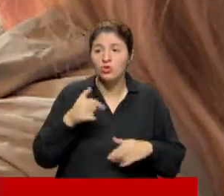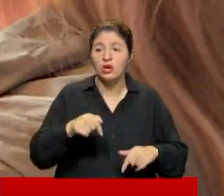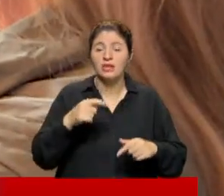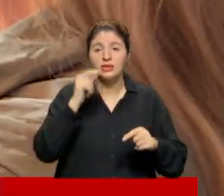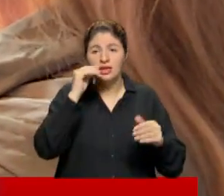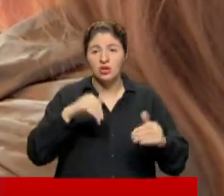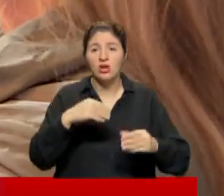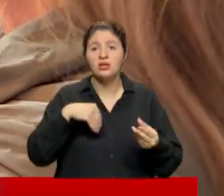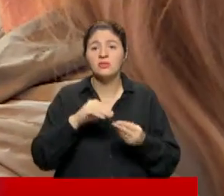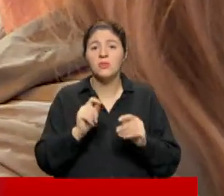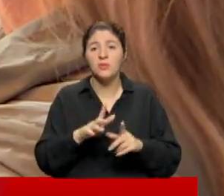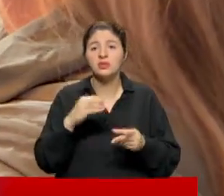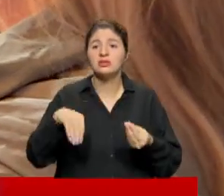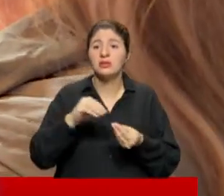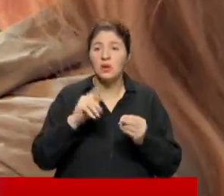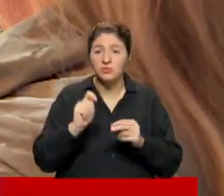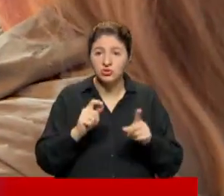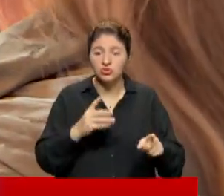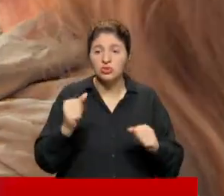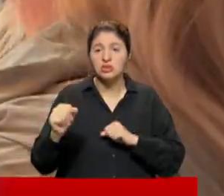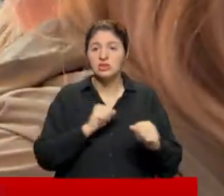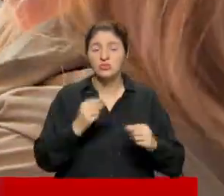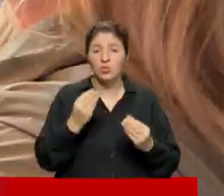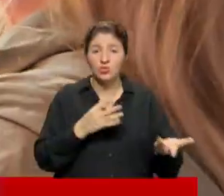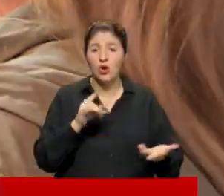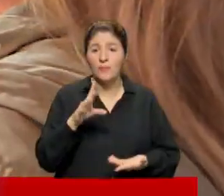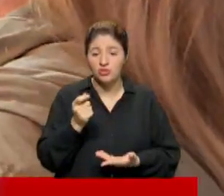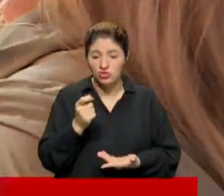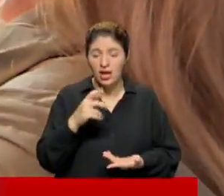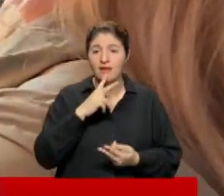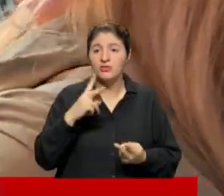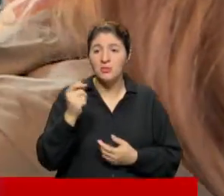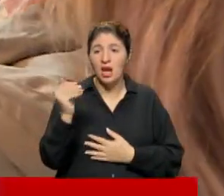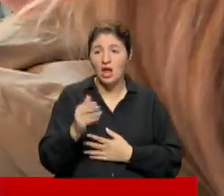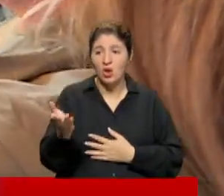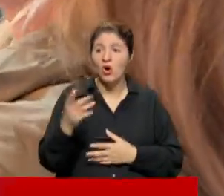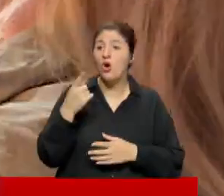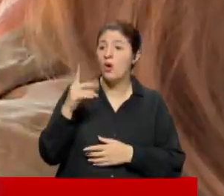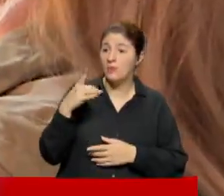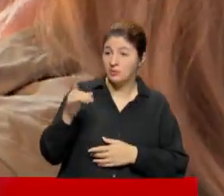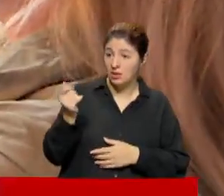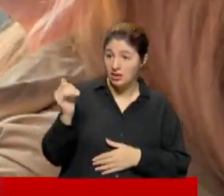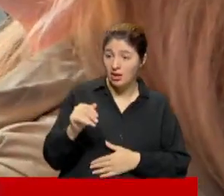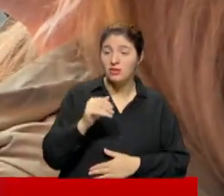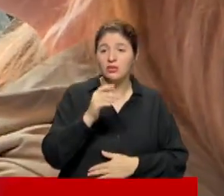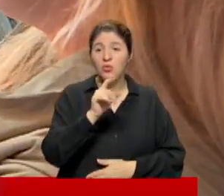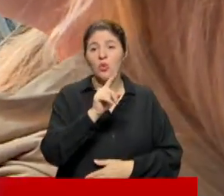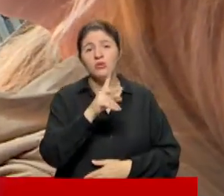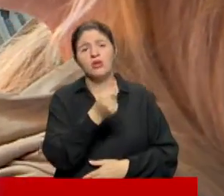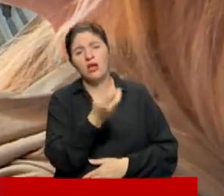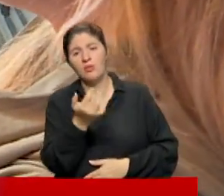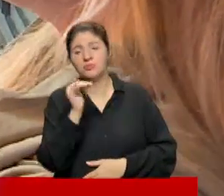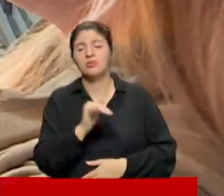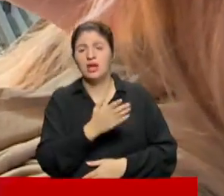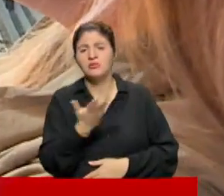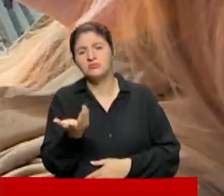insanlar geliyor zam yapamıyoruz zam yaptığımız zaman çok tepki görüyoruz 15 lira elektrik parası geliyor 15.000 L mı geldi elektrik 13 küsur geldi bu